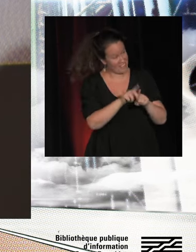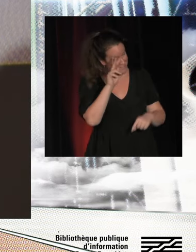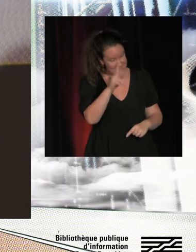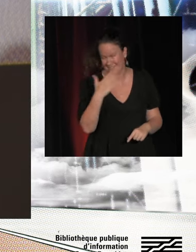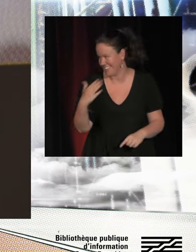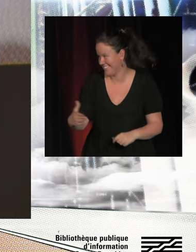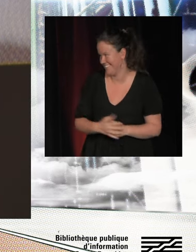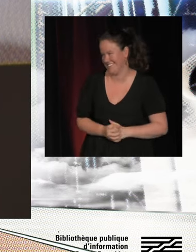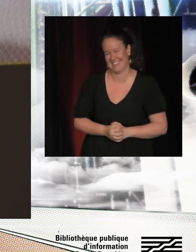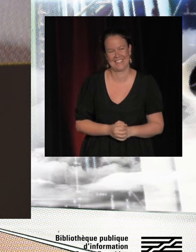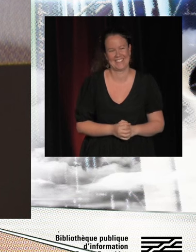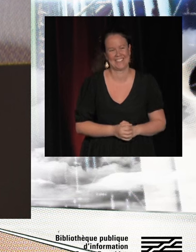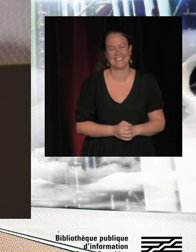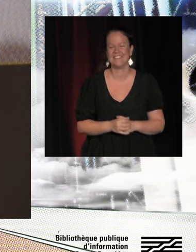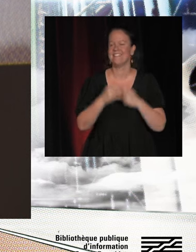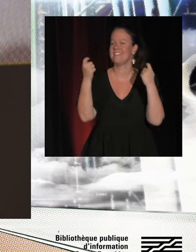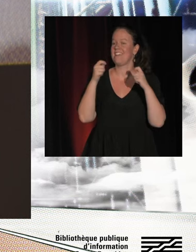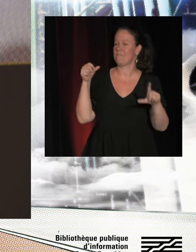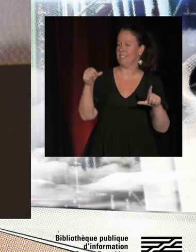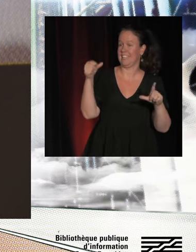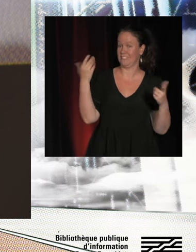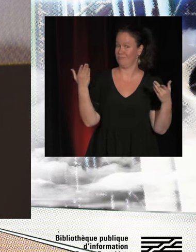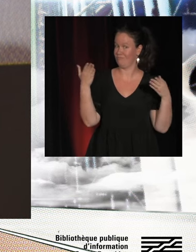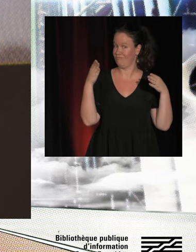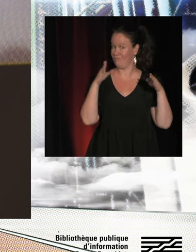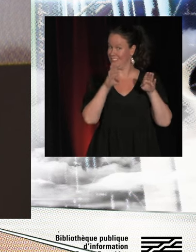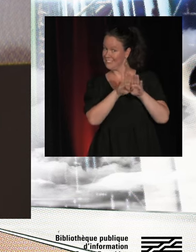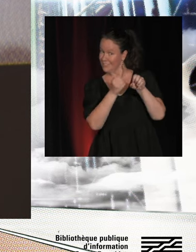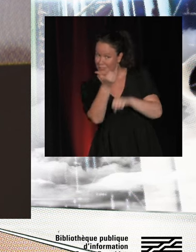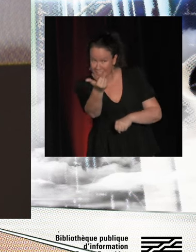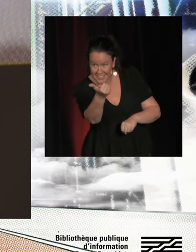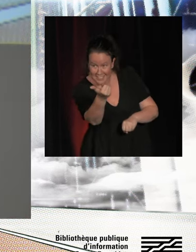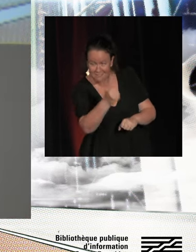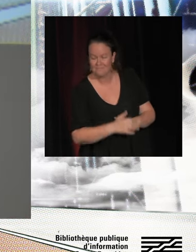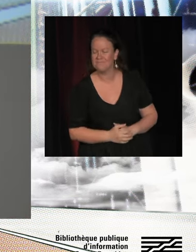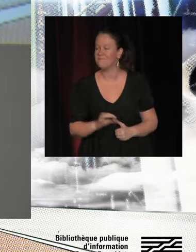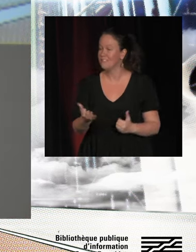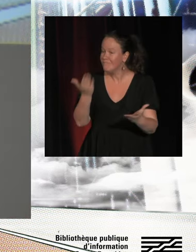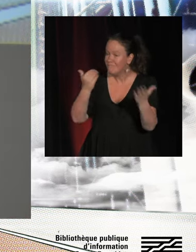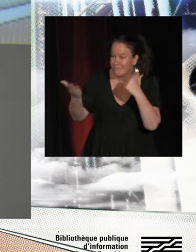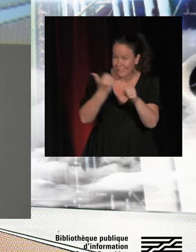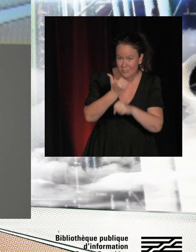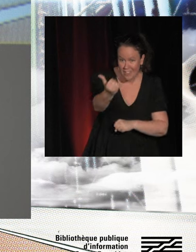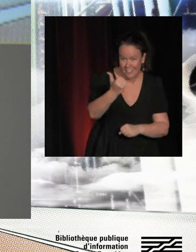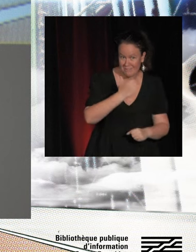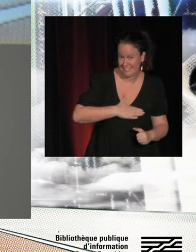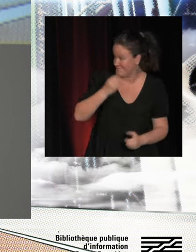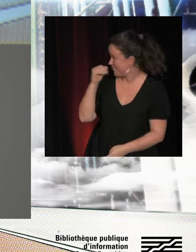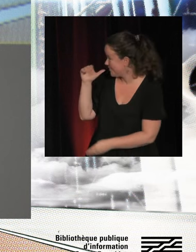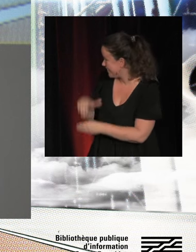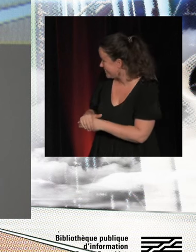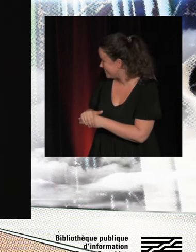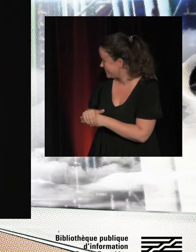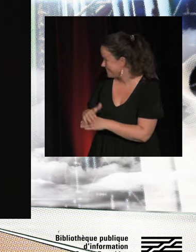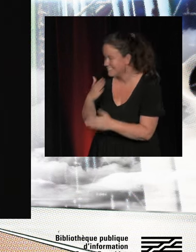hein. Et puis Prestart, c'est fini, mais on se retrouve l'année prochaine. Revenez l'année prochaine. C'est trop bonne bien. Soirée.